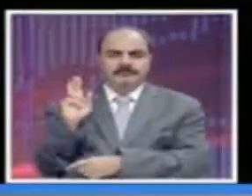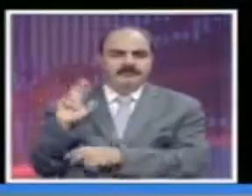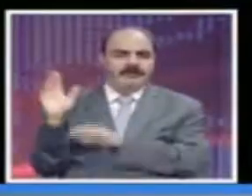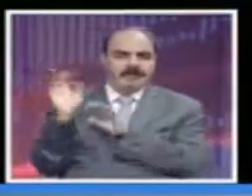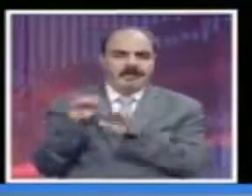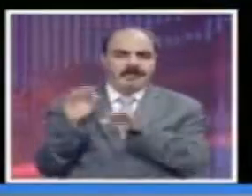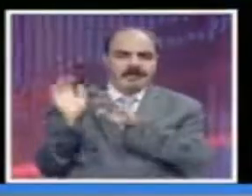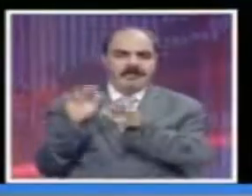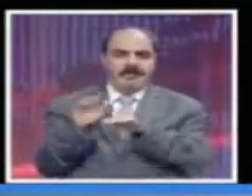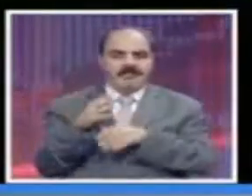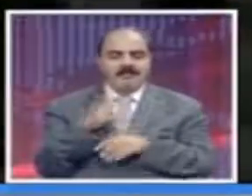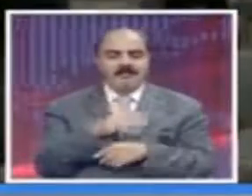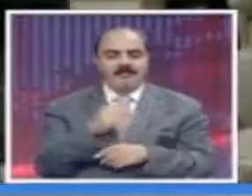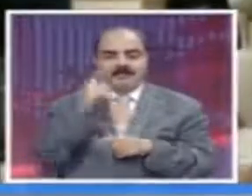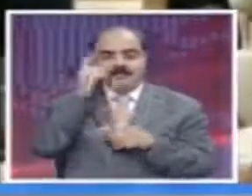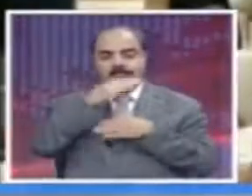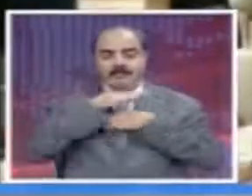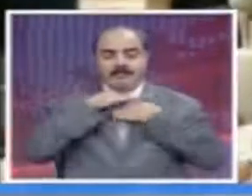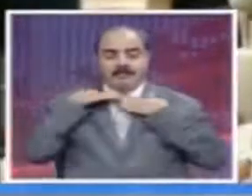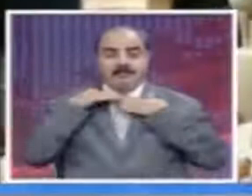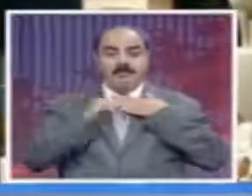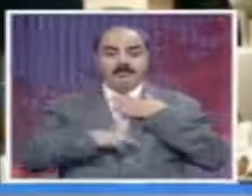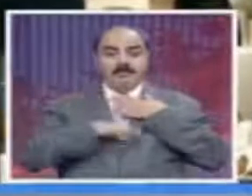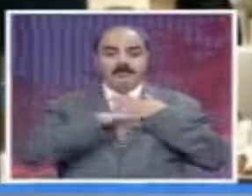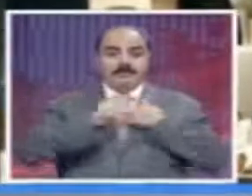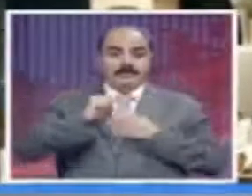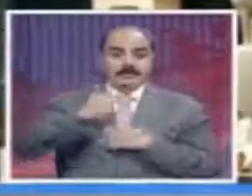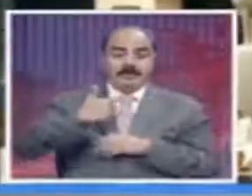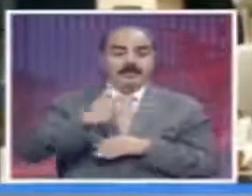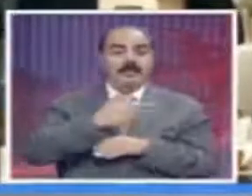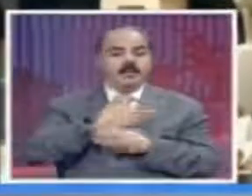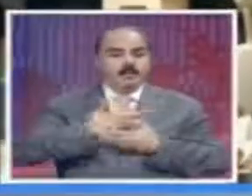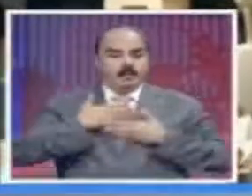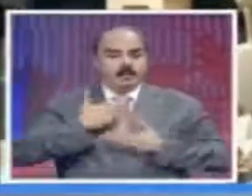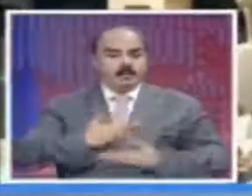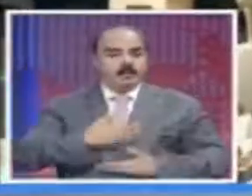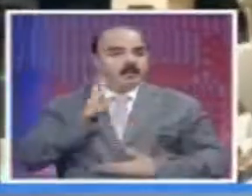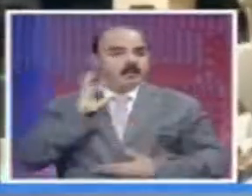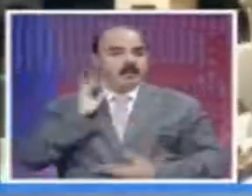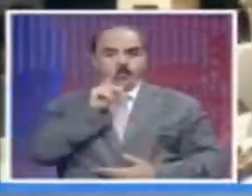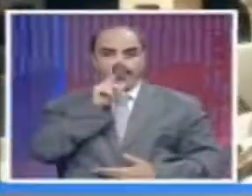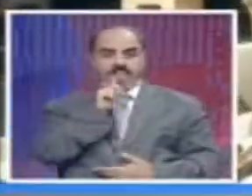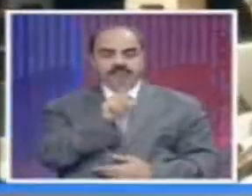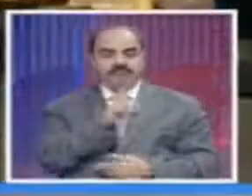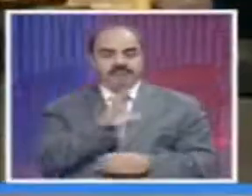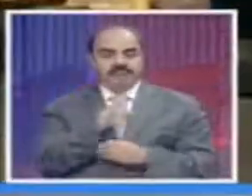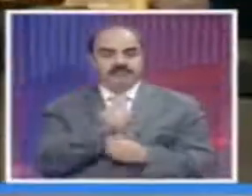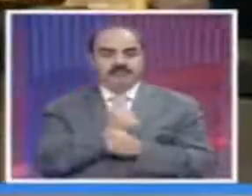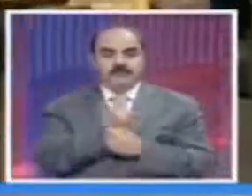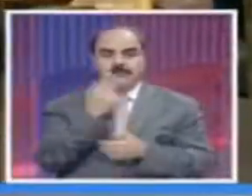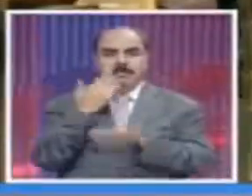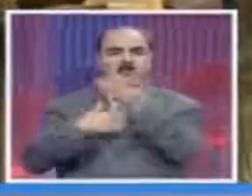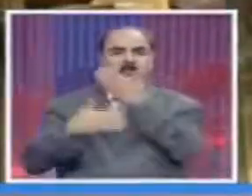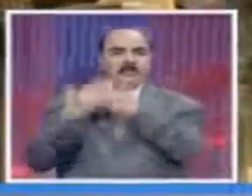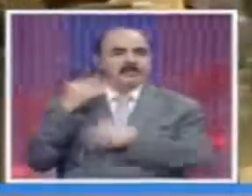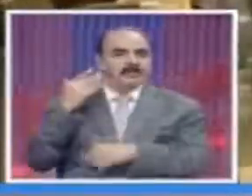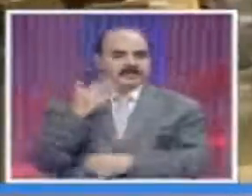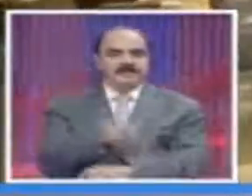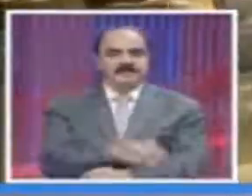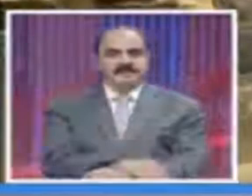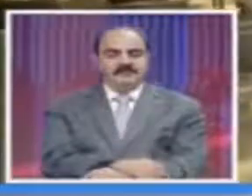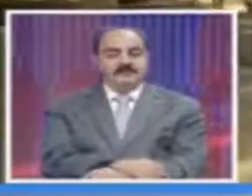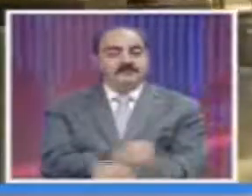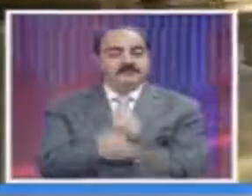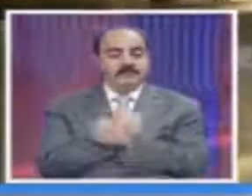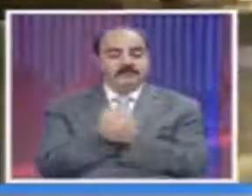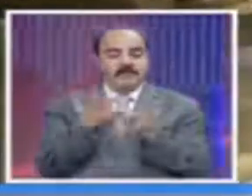ومن بينهما رأس تمثال الملك رمسيس الثاني ورأس حتشبسوت ومجموعة من تماثيل البابون. والمتحف